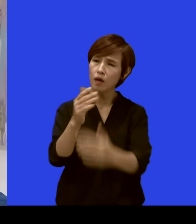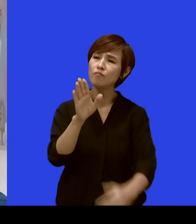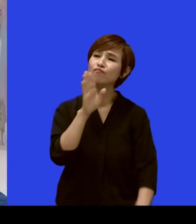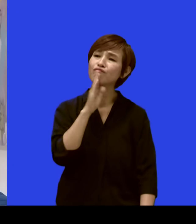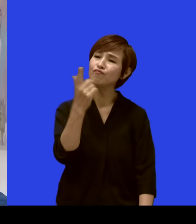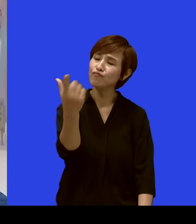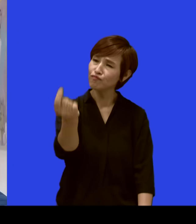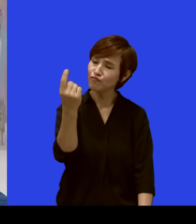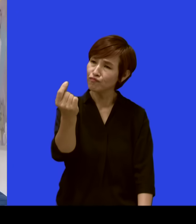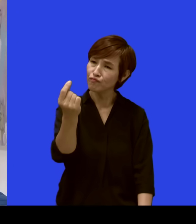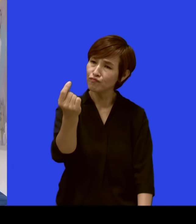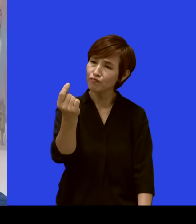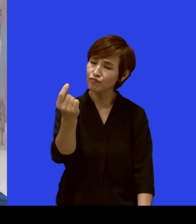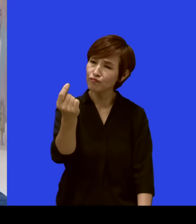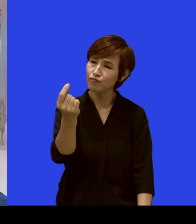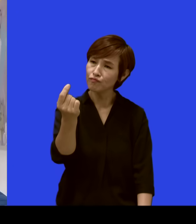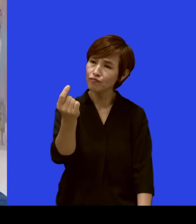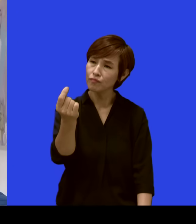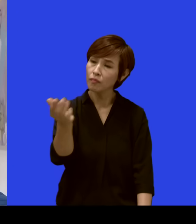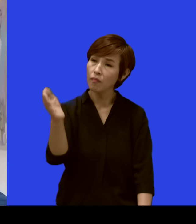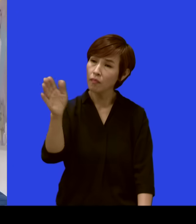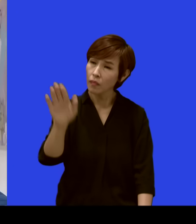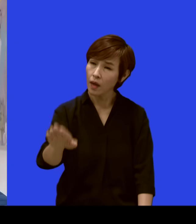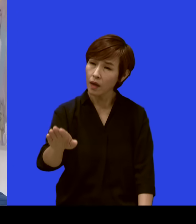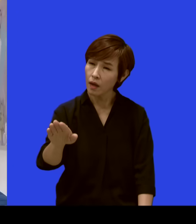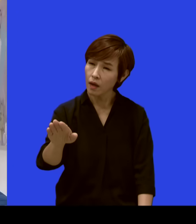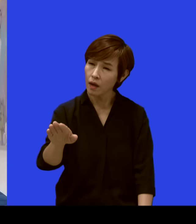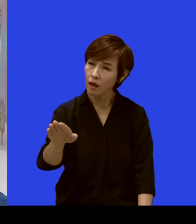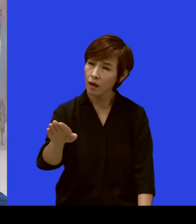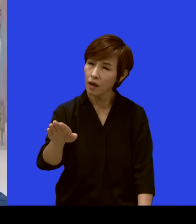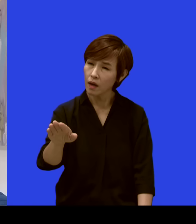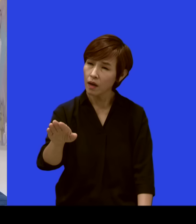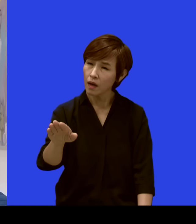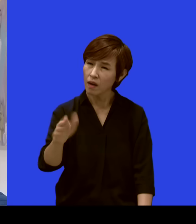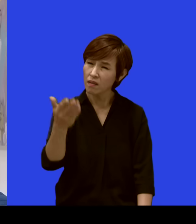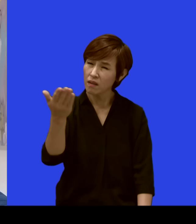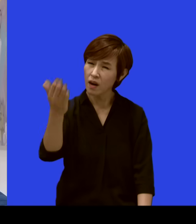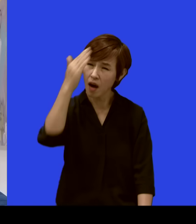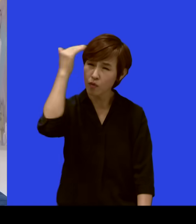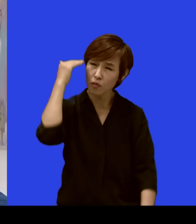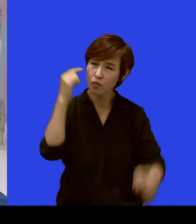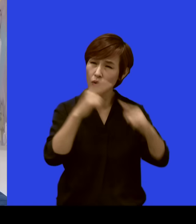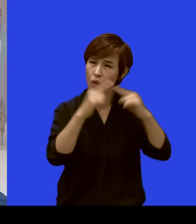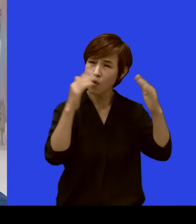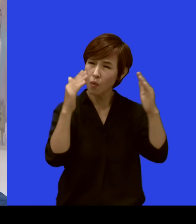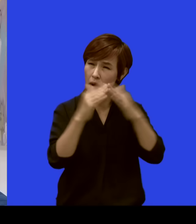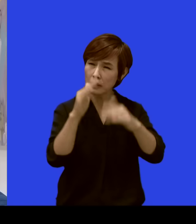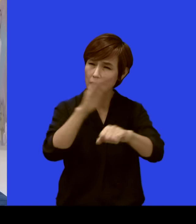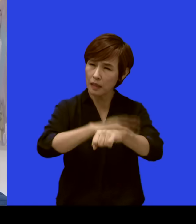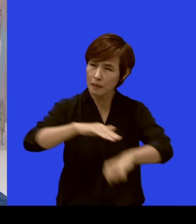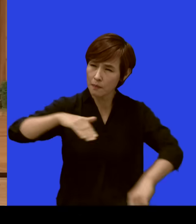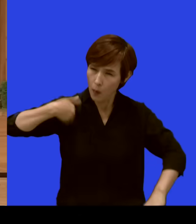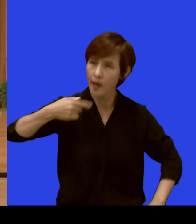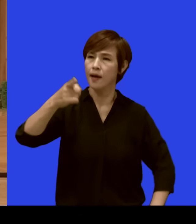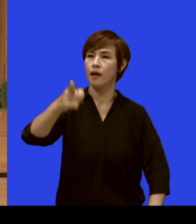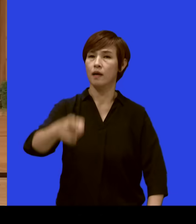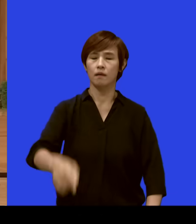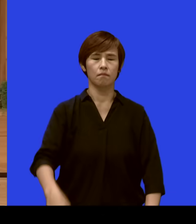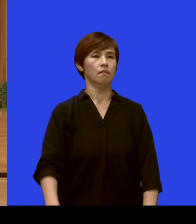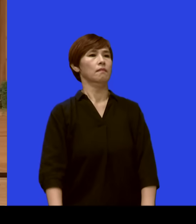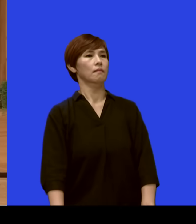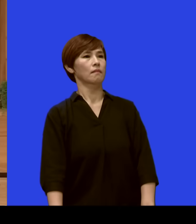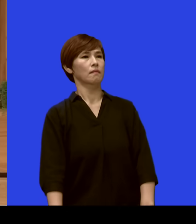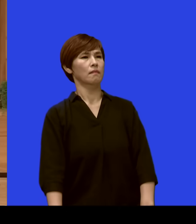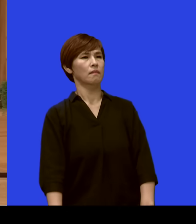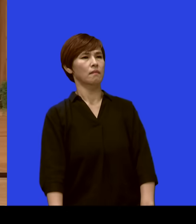맞습니다. 논리적으로, 그다음 합리적으로. 근데 제가 가만히 아무리 들어도 당신이 한국 교회를 너무 모르는 것 같습니다. 그러니까